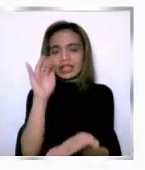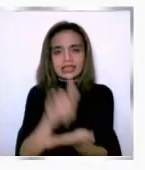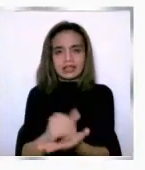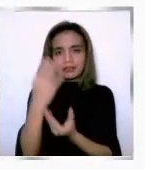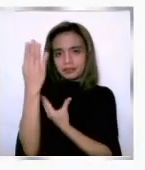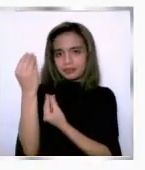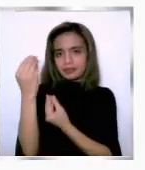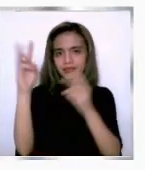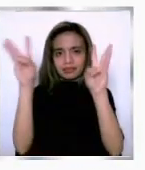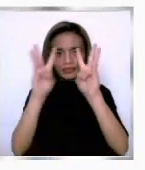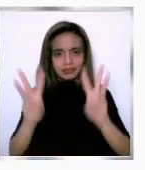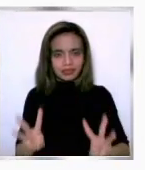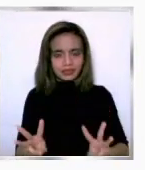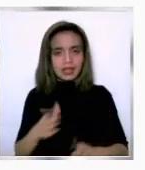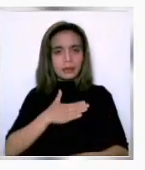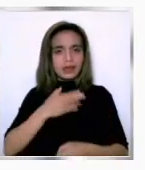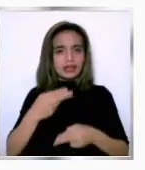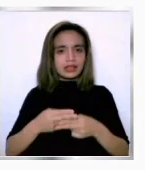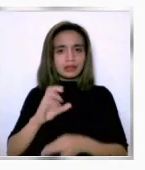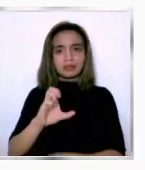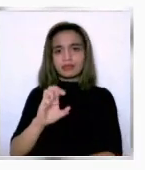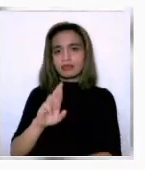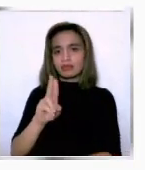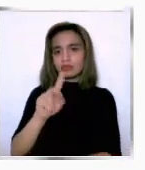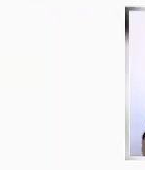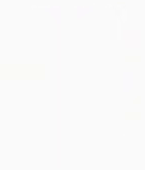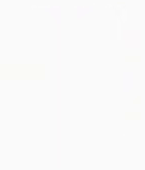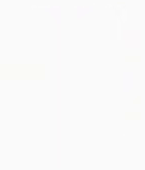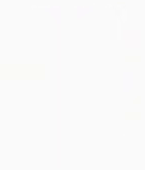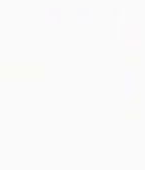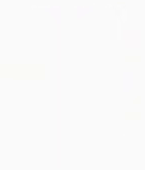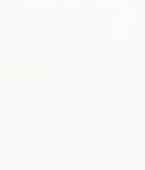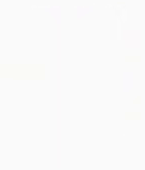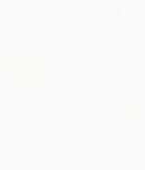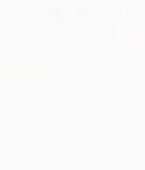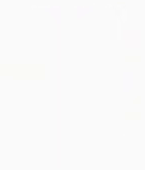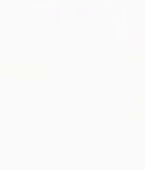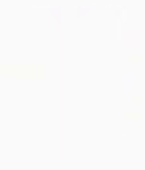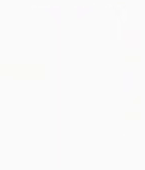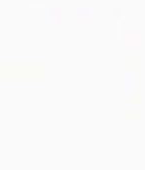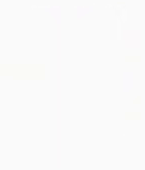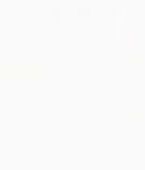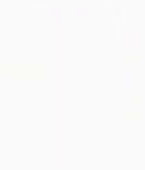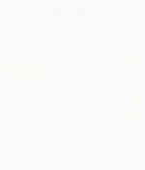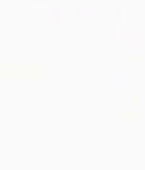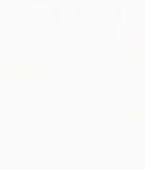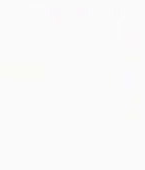Nathaniel Cruz, magplano para sigurado. Ito ang GMA Weather, serbisyong totoo ng GMA News.